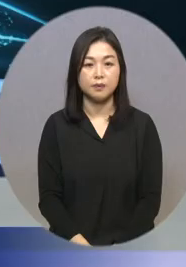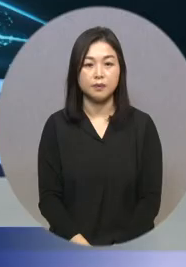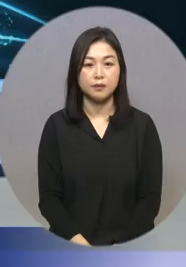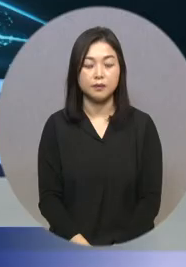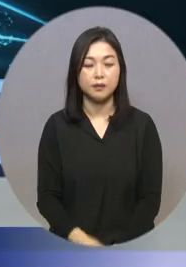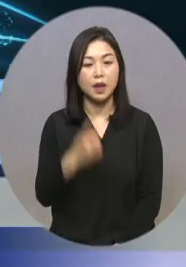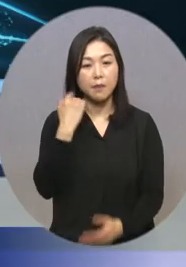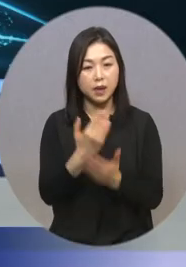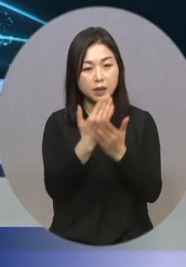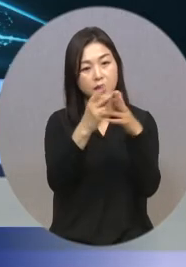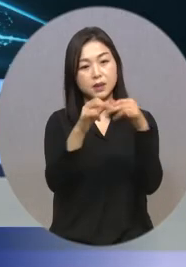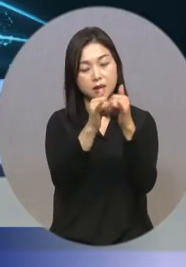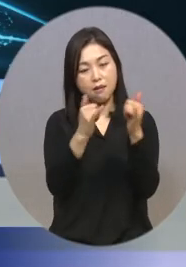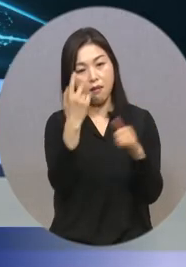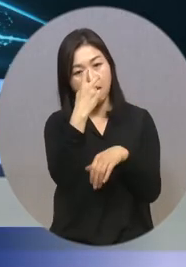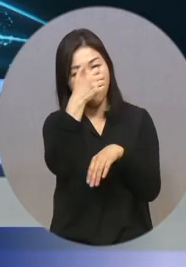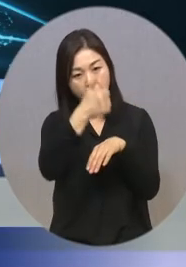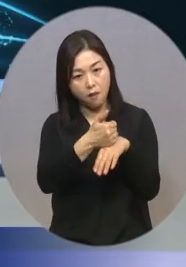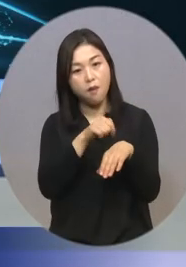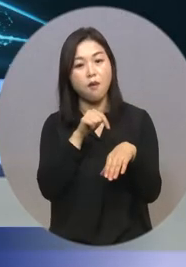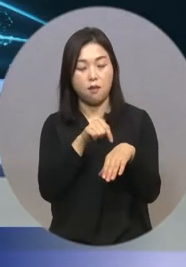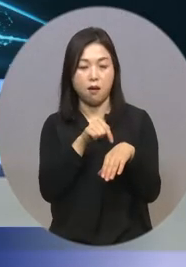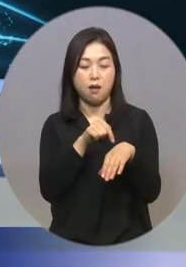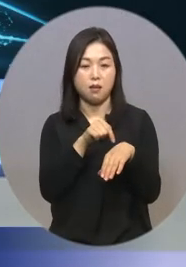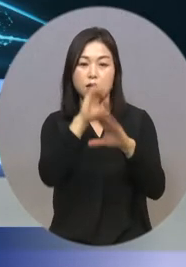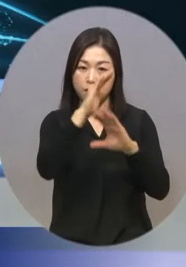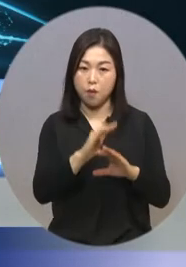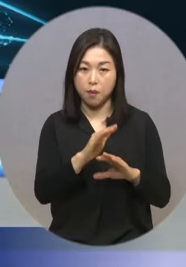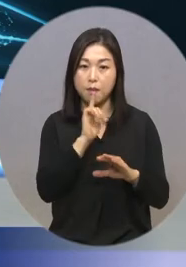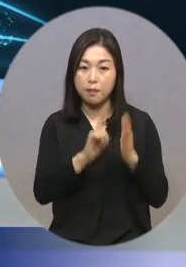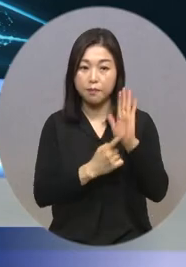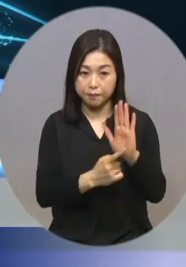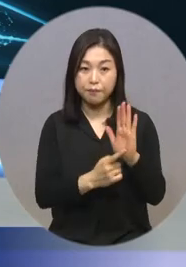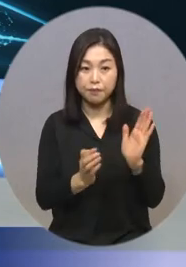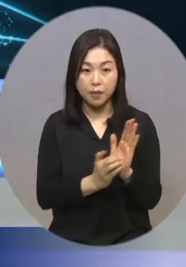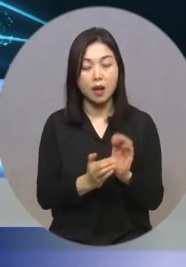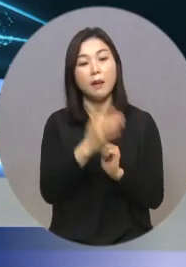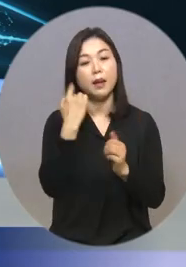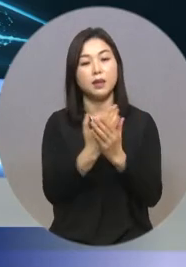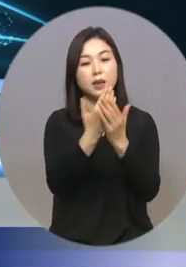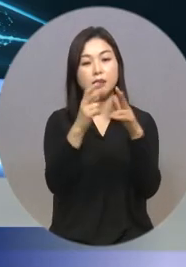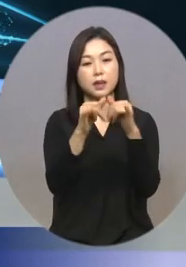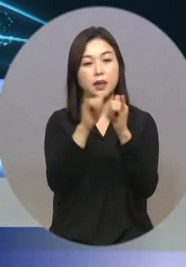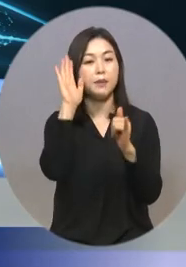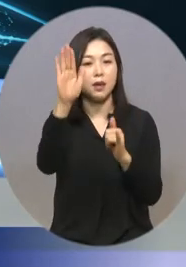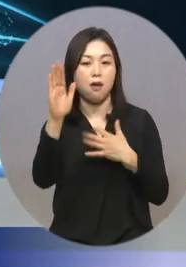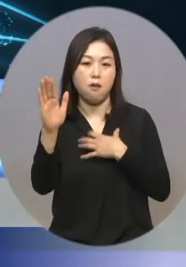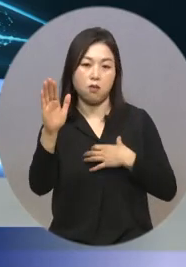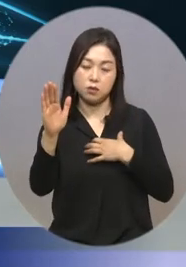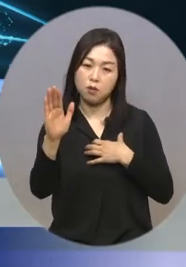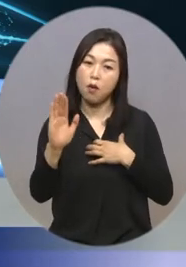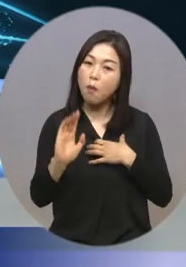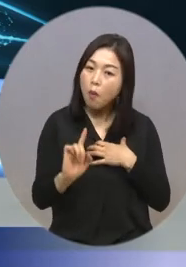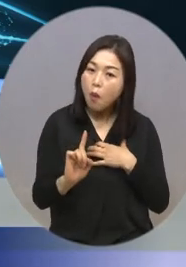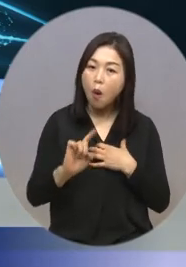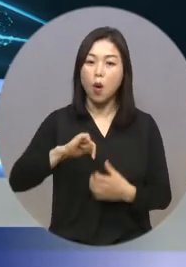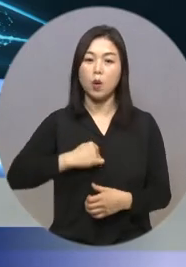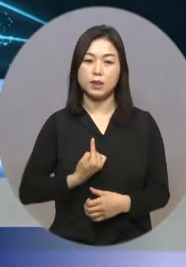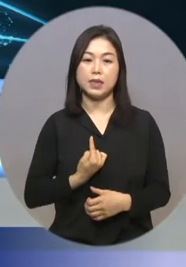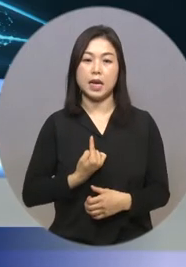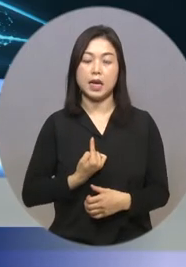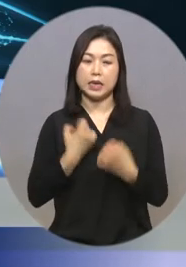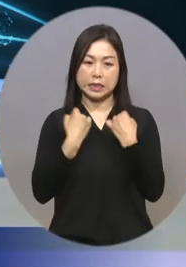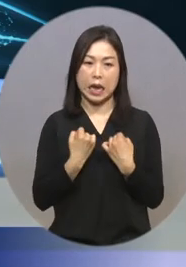앞서 발달 장애인 실태조사 결과 전해드렸는데요 발달장애인 이 갖는 미리 일드 한 걱정 중 혼자 남겨진 다는